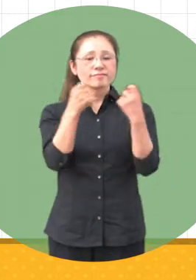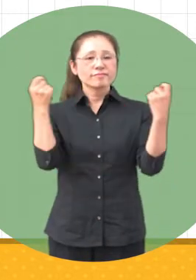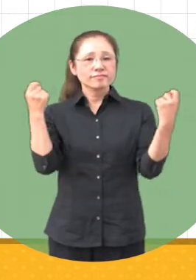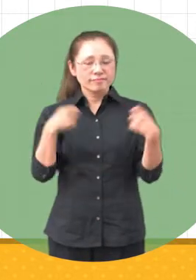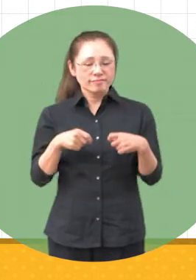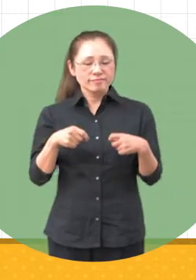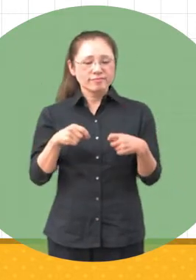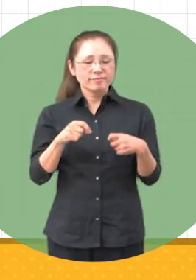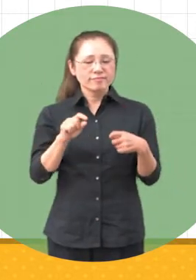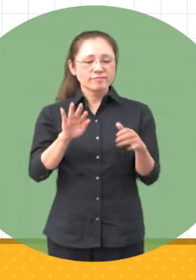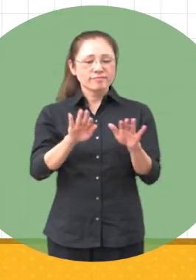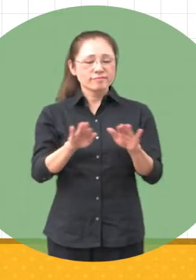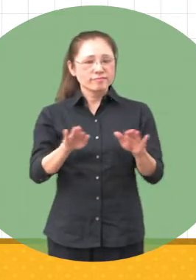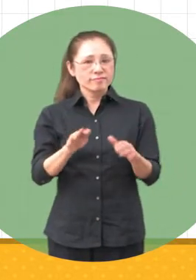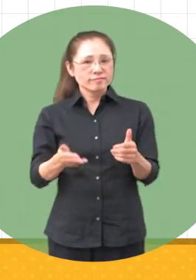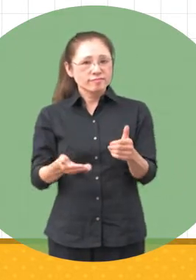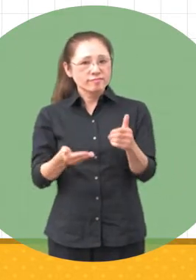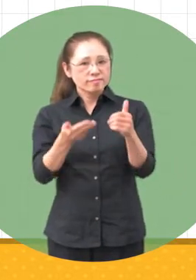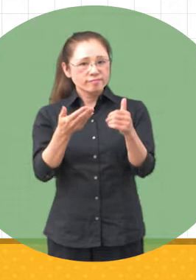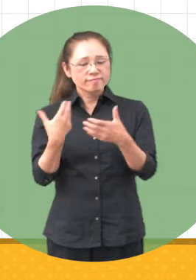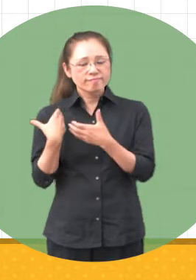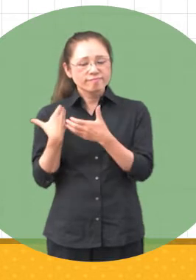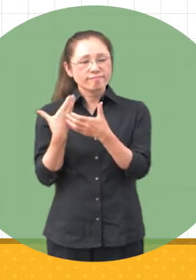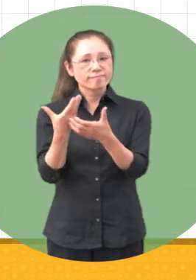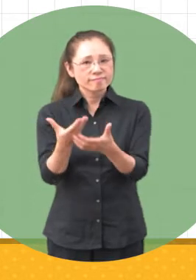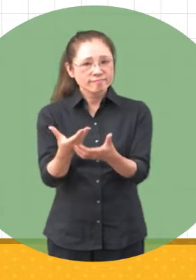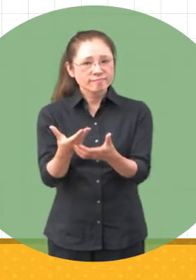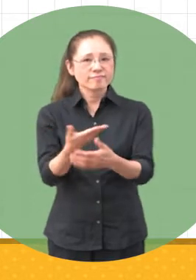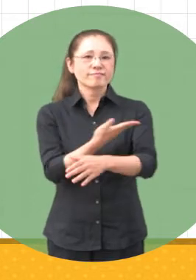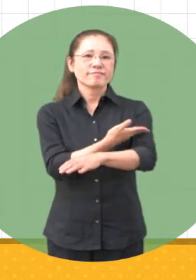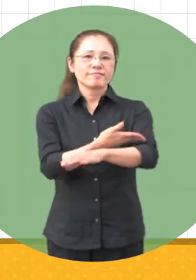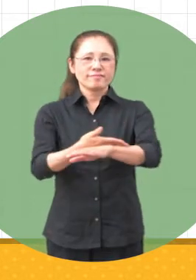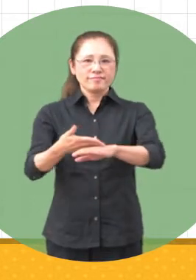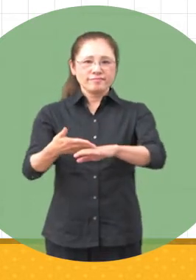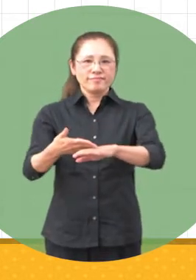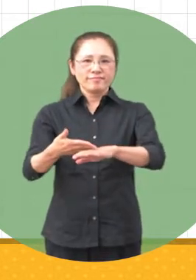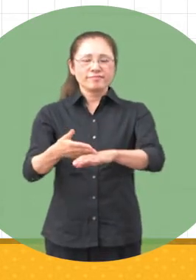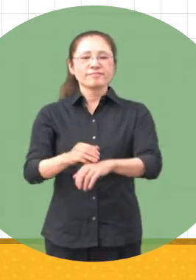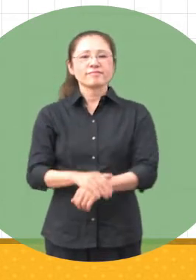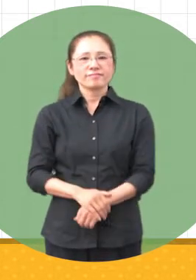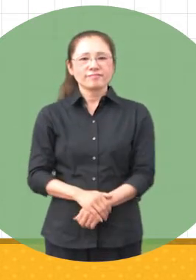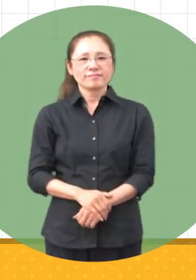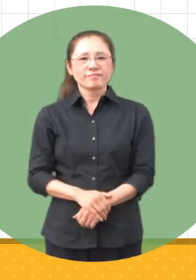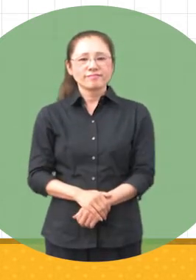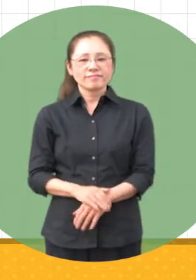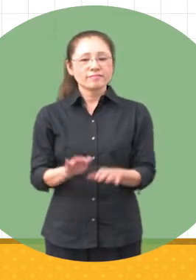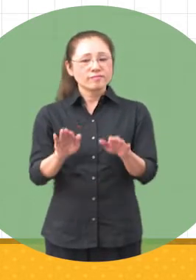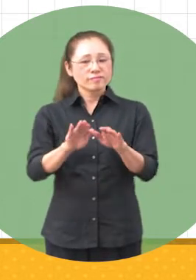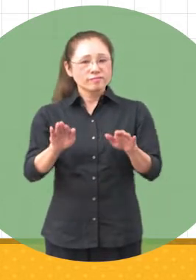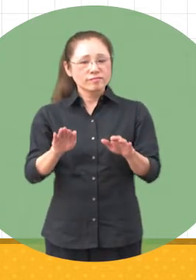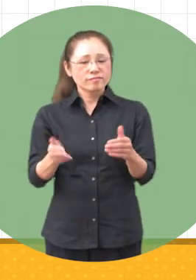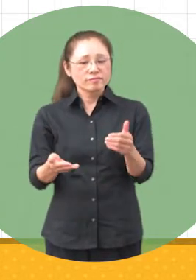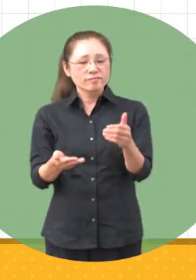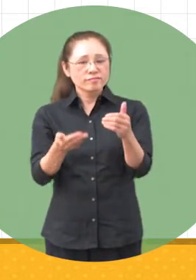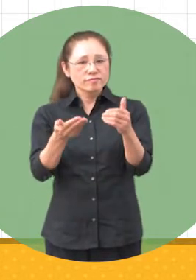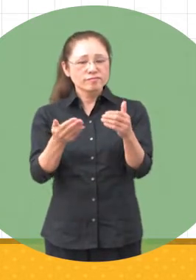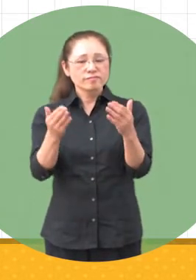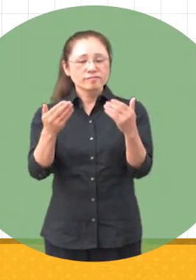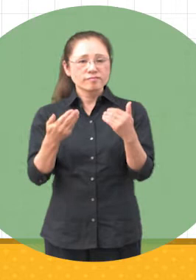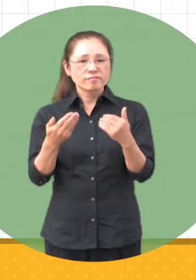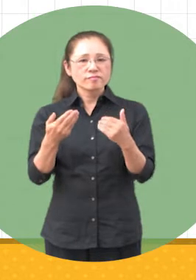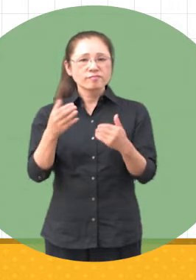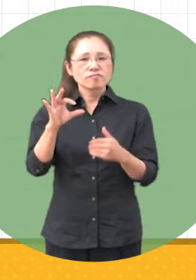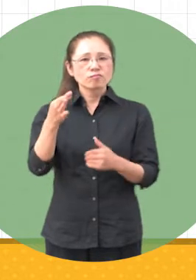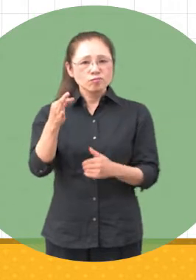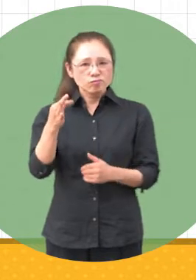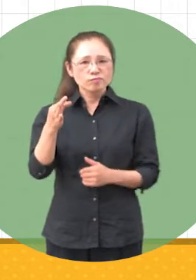親として子どもの養育をお願いする流れとなります。里親になると迎え入れた子どもの養育